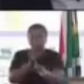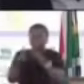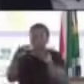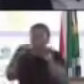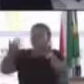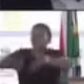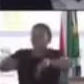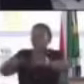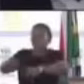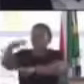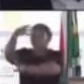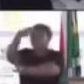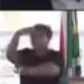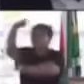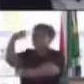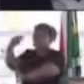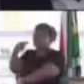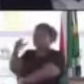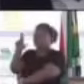inkosi uGumede